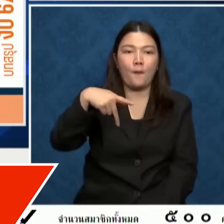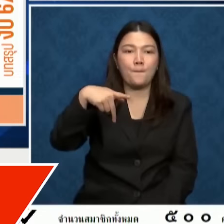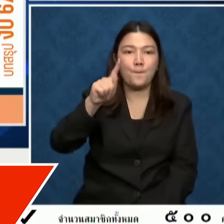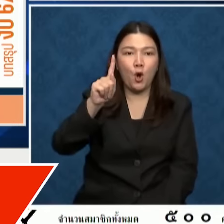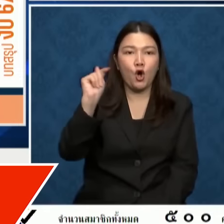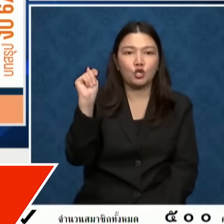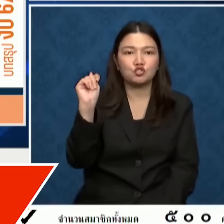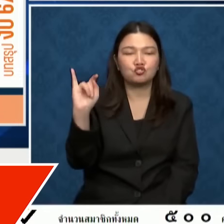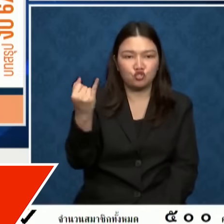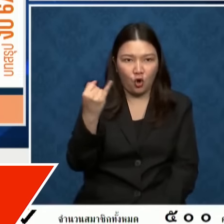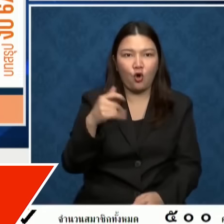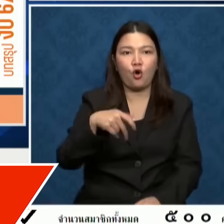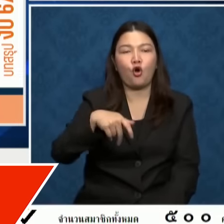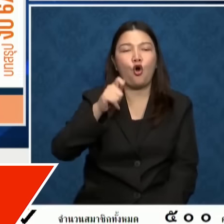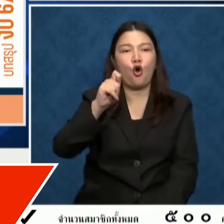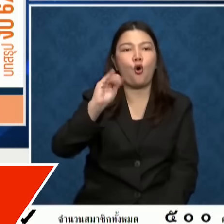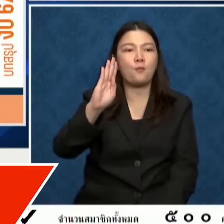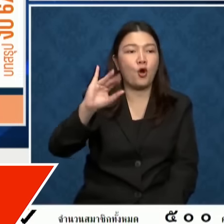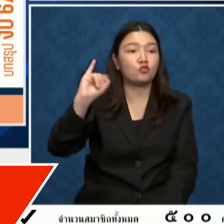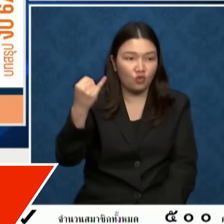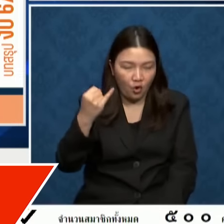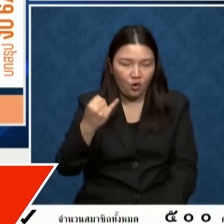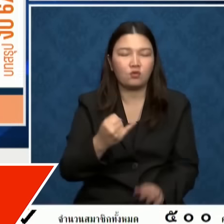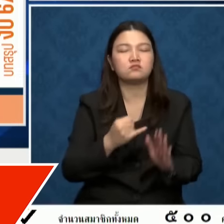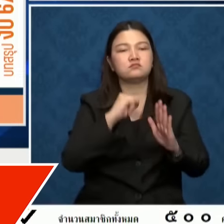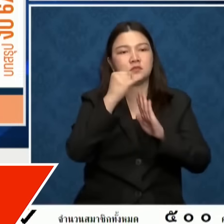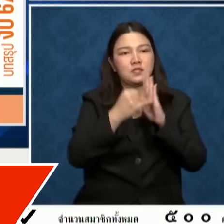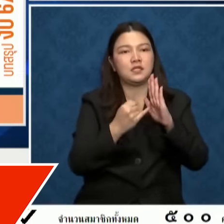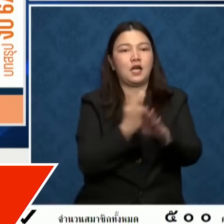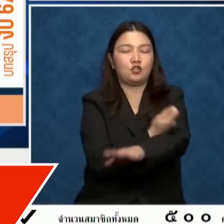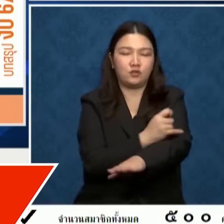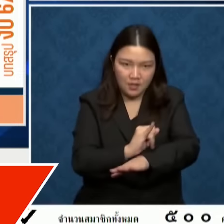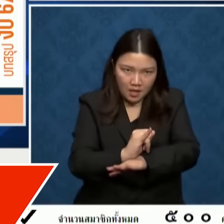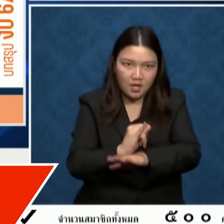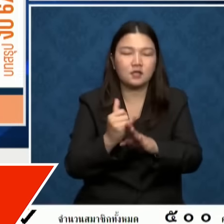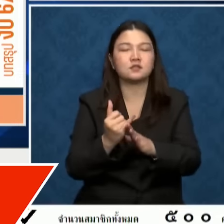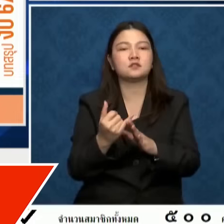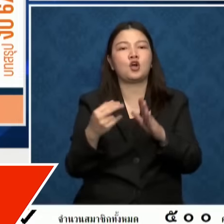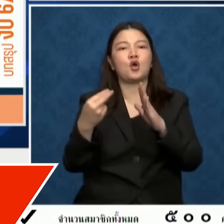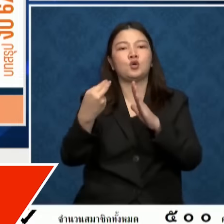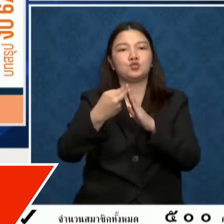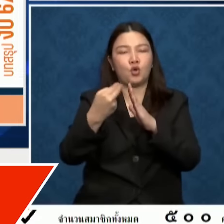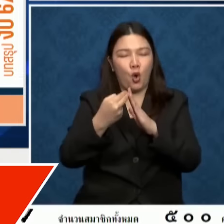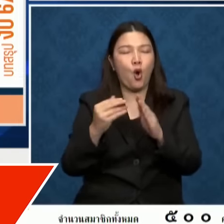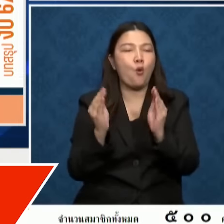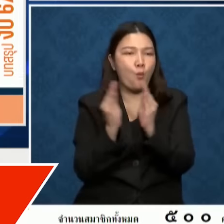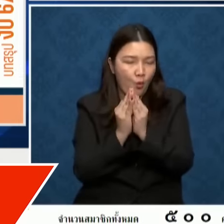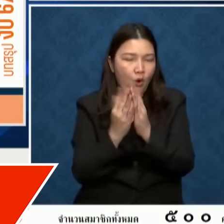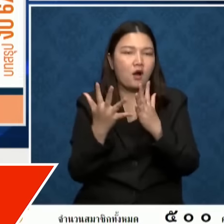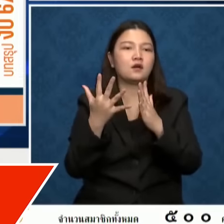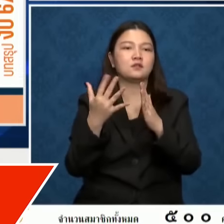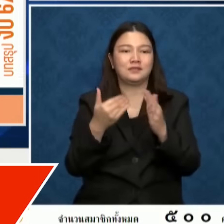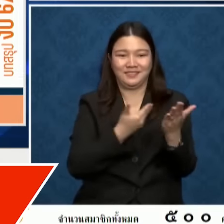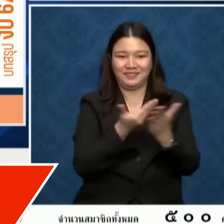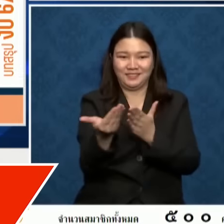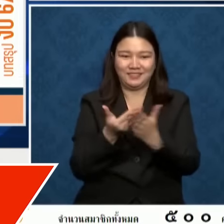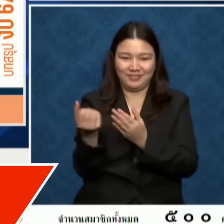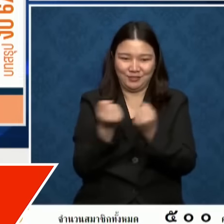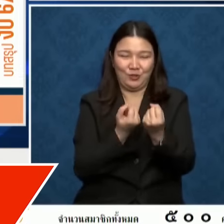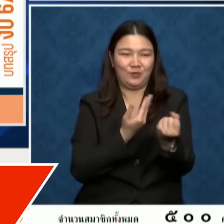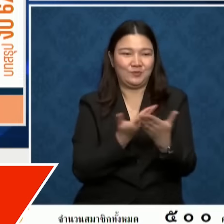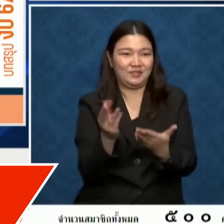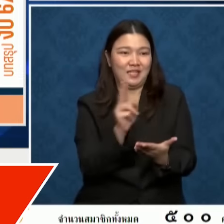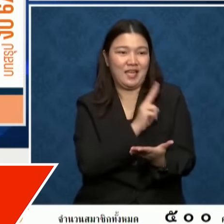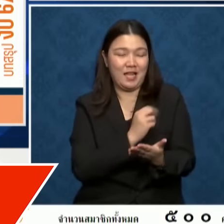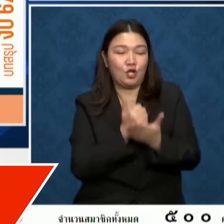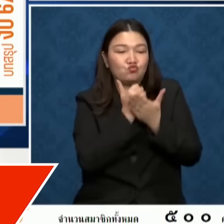อช.พระนคอศิยฆยาออช. หนอง บัว ลมพูออ ปช. พิศนุโรคคึ่มีการจดซือรถเป็ของตนเองเพ